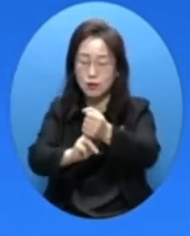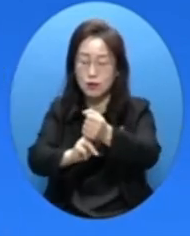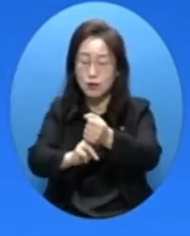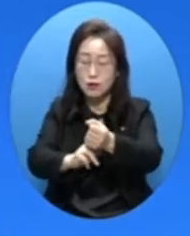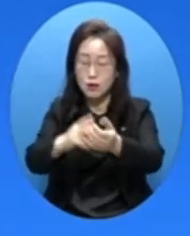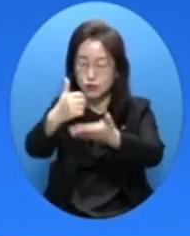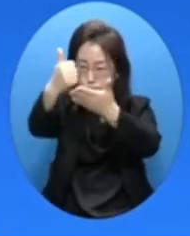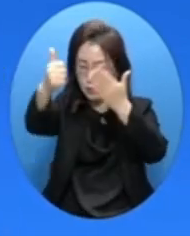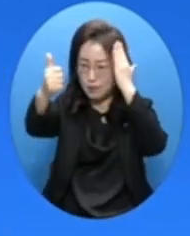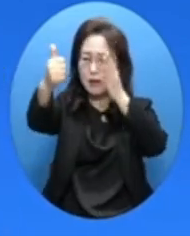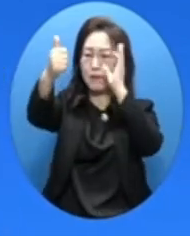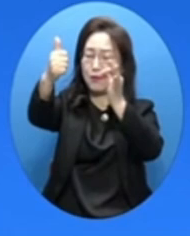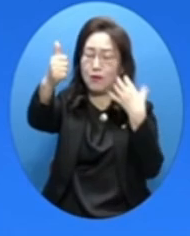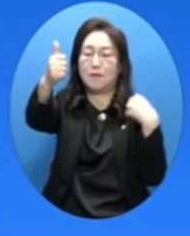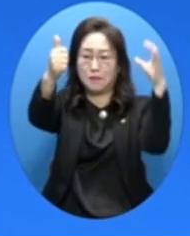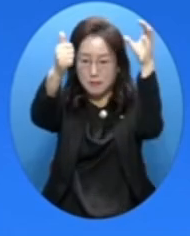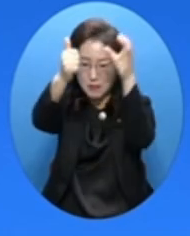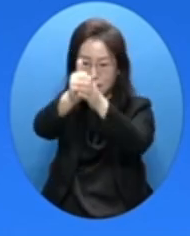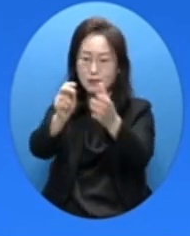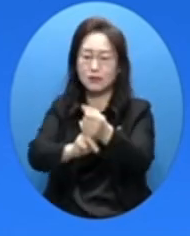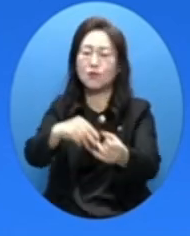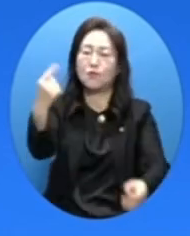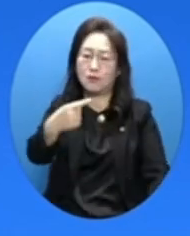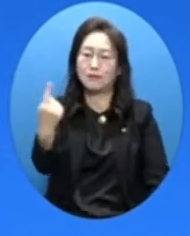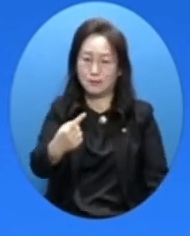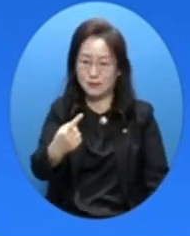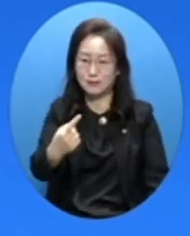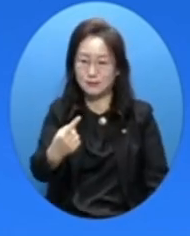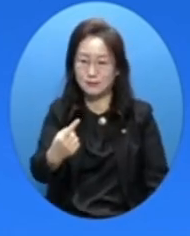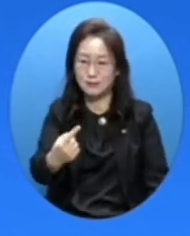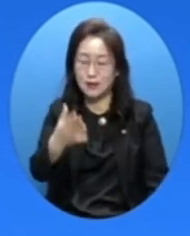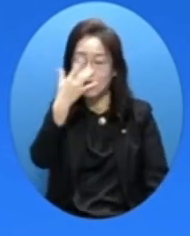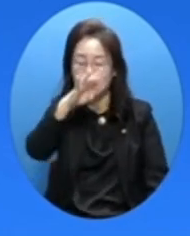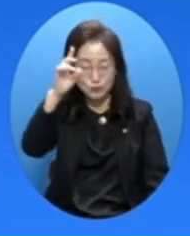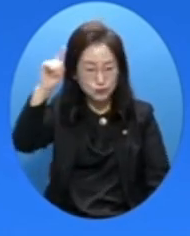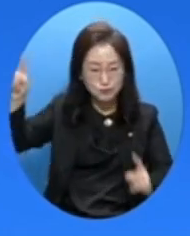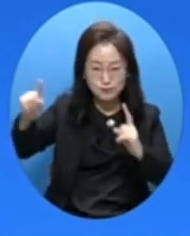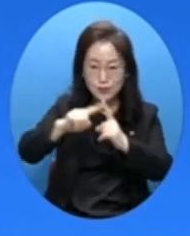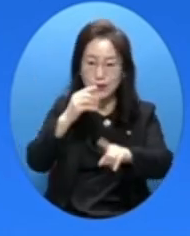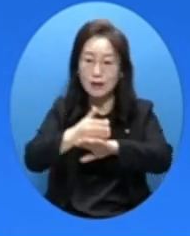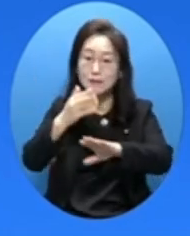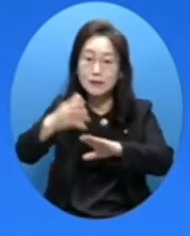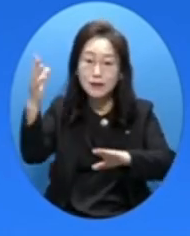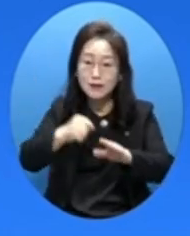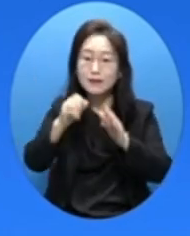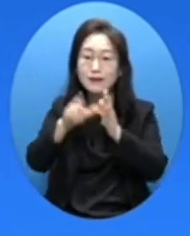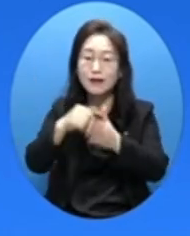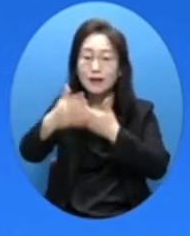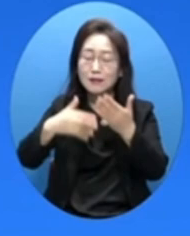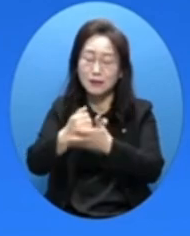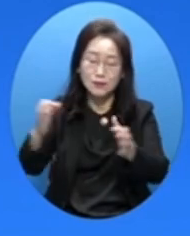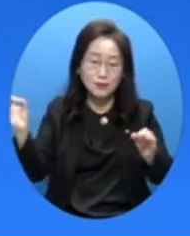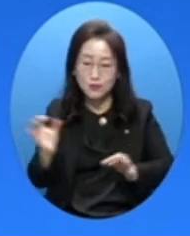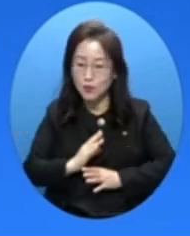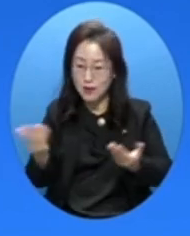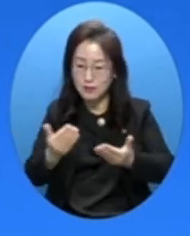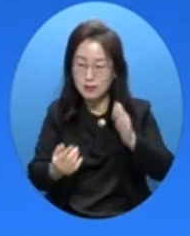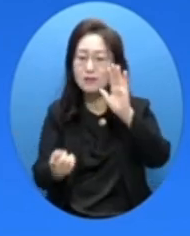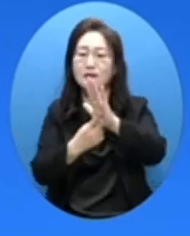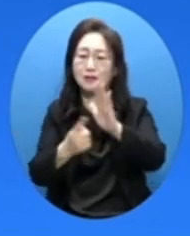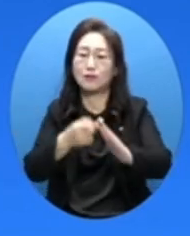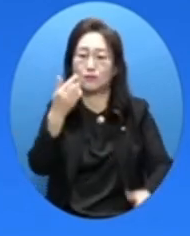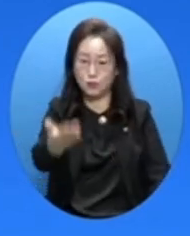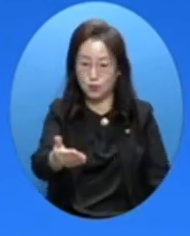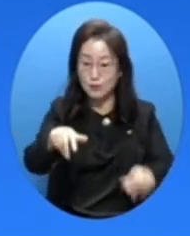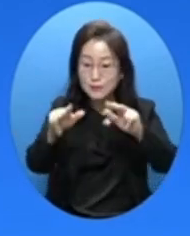바라보고 주님께 맡길 때 기적은 일어나는 것입니다. 절대 긍정, 절대 감사의 믿음을 갖고 나갈 때 하나님이 놀라운 역사를 이루시는 것입니다.